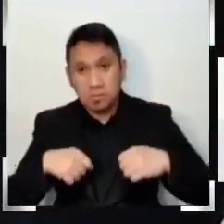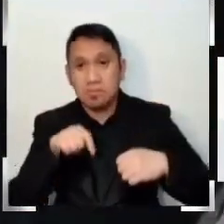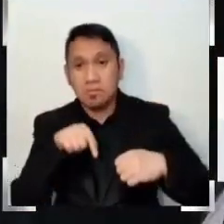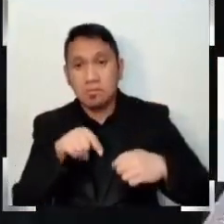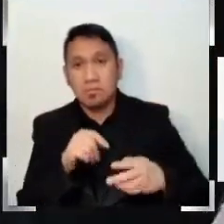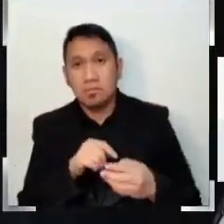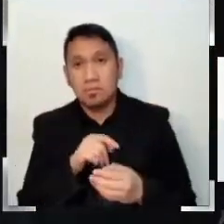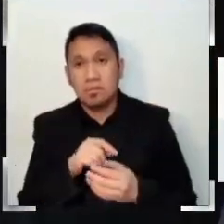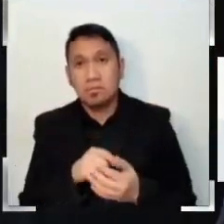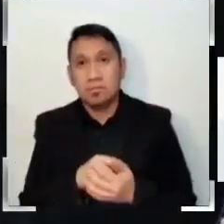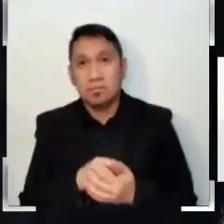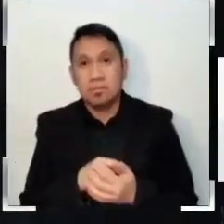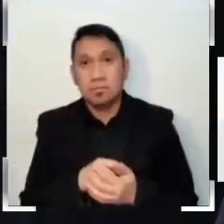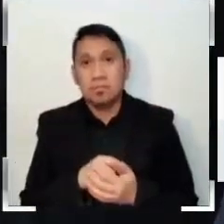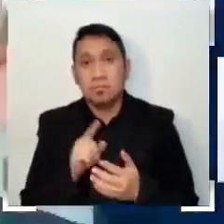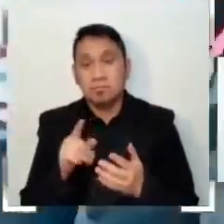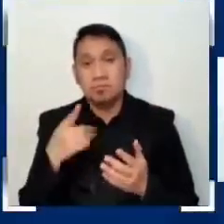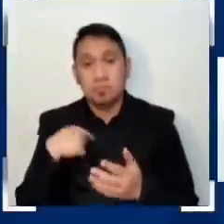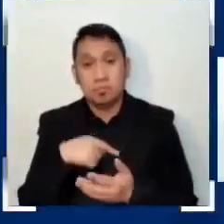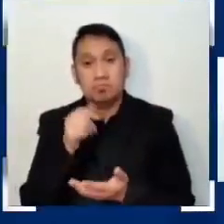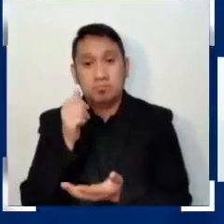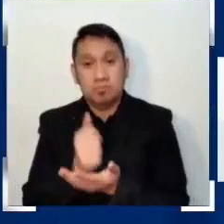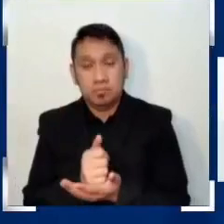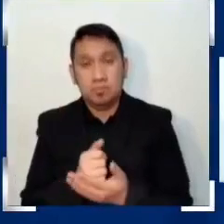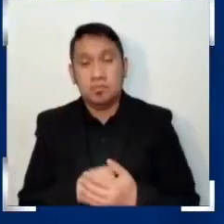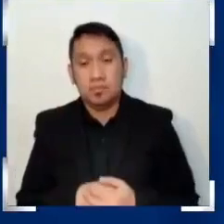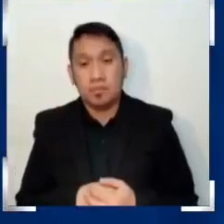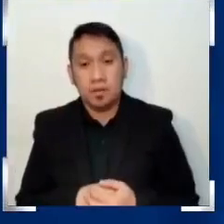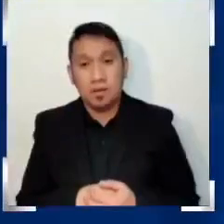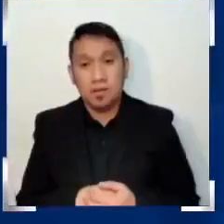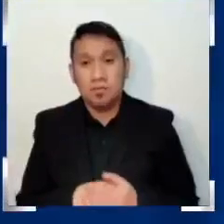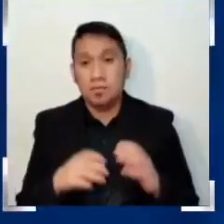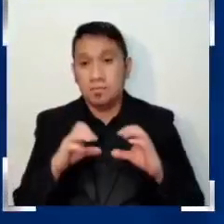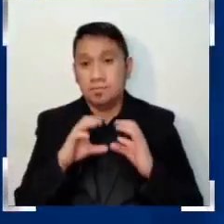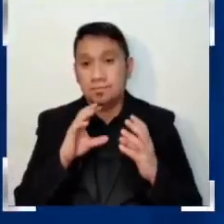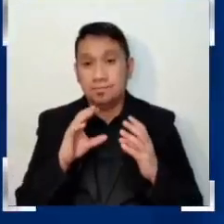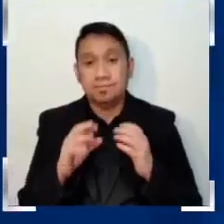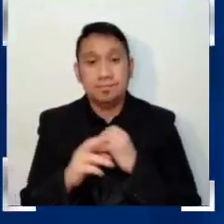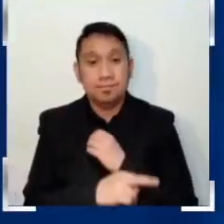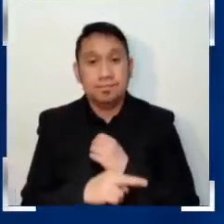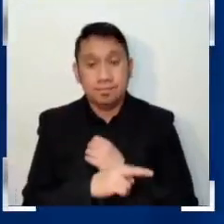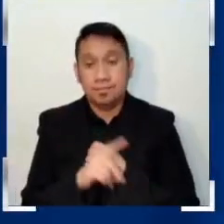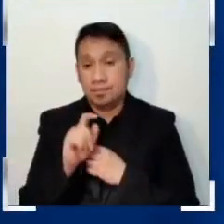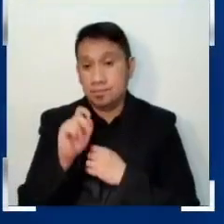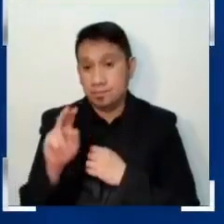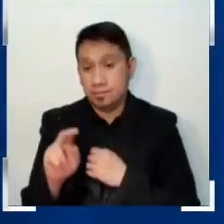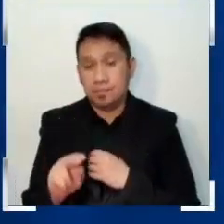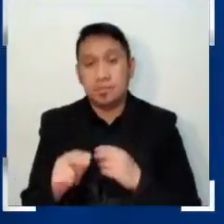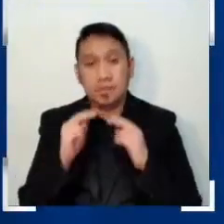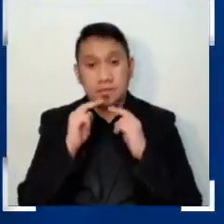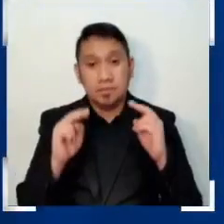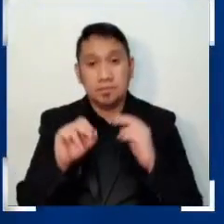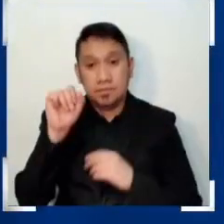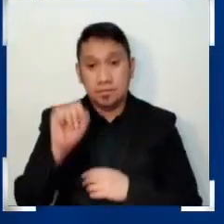OMECO, aaprubahan naman yun ng komisyon. Para sa GMA Regional TV, Balitang Southern Tagalog at